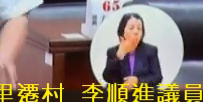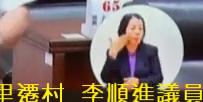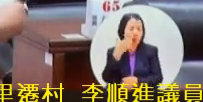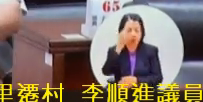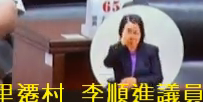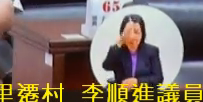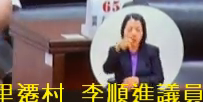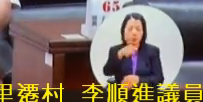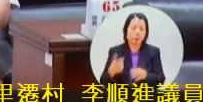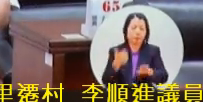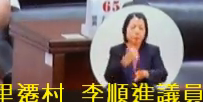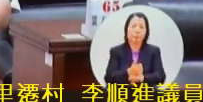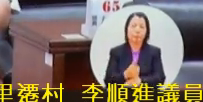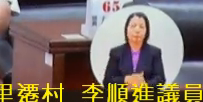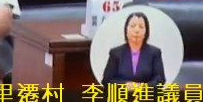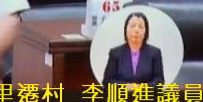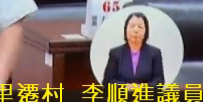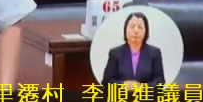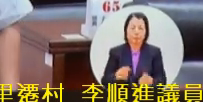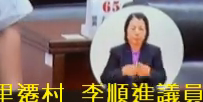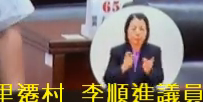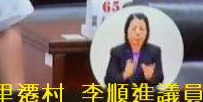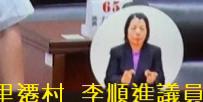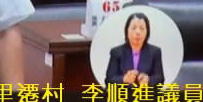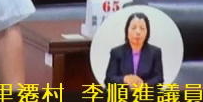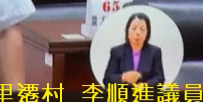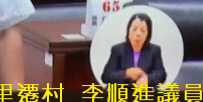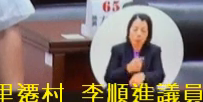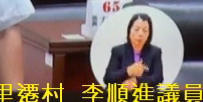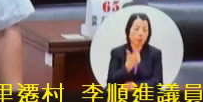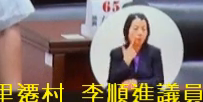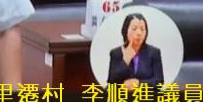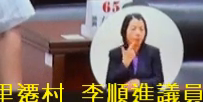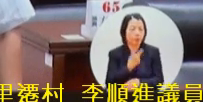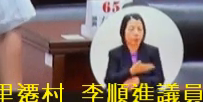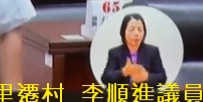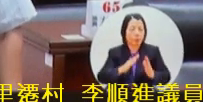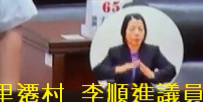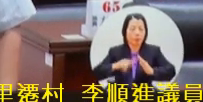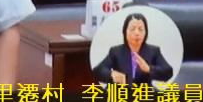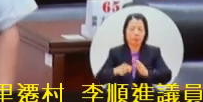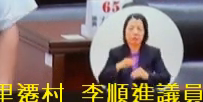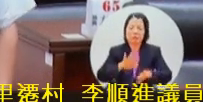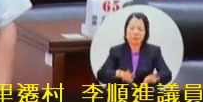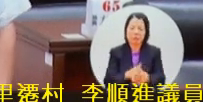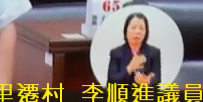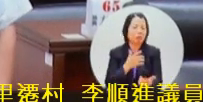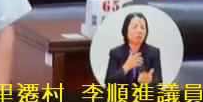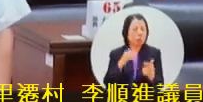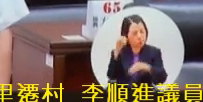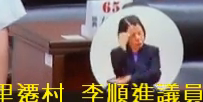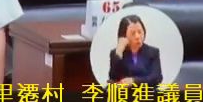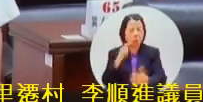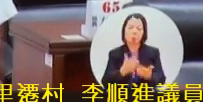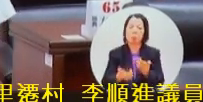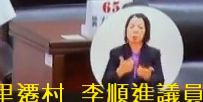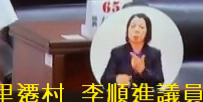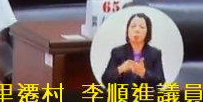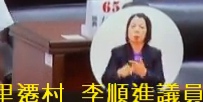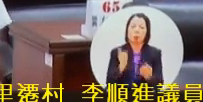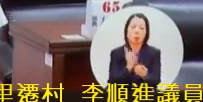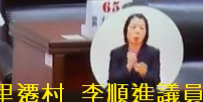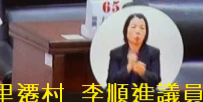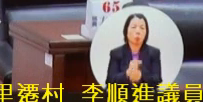来说到我们的地方哈，小港从美丽的家园变成不是人居了哈。即将面临石化的恐惧症